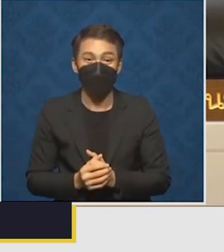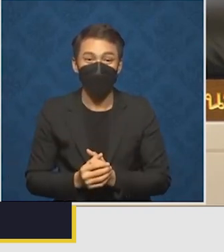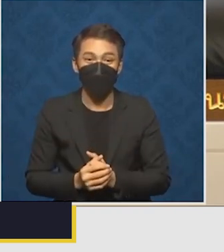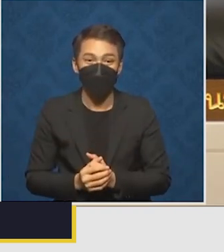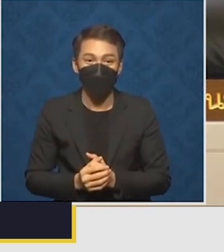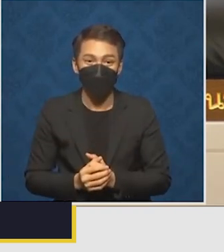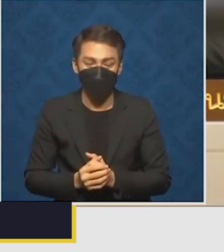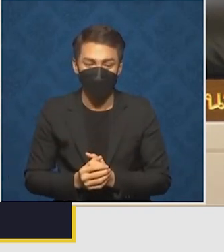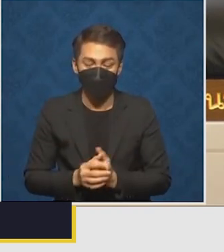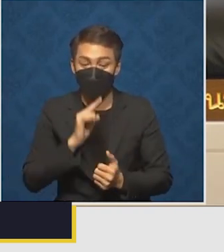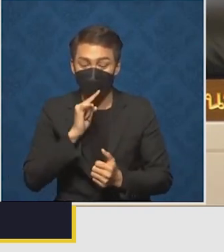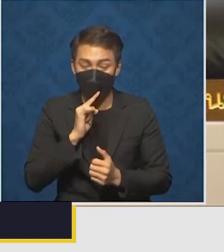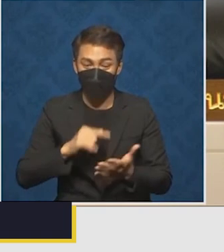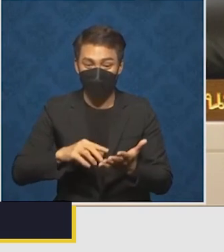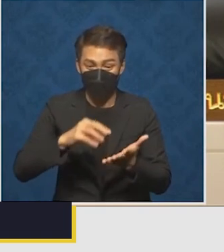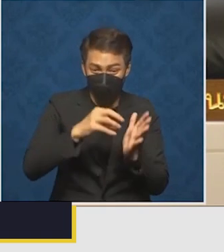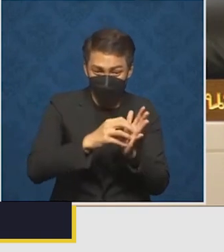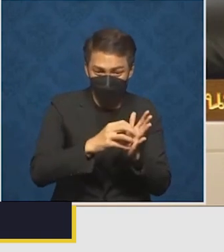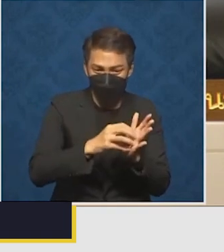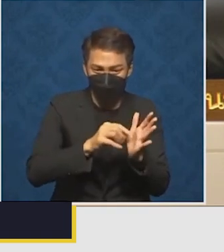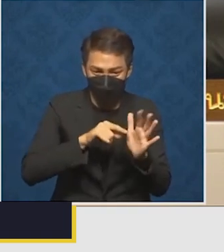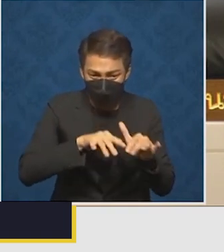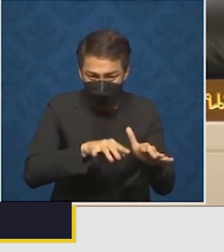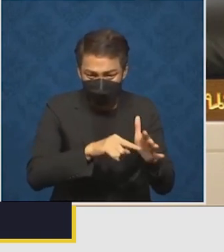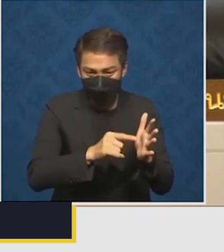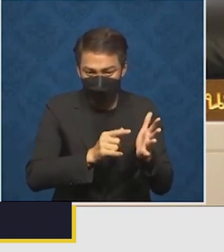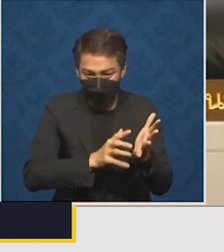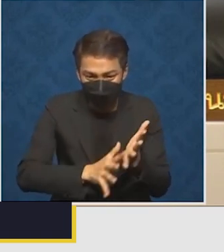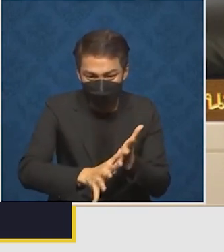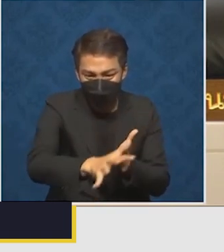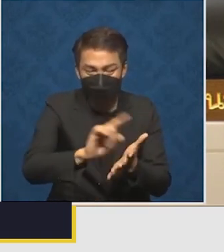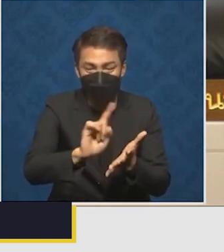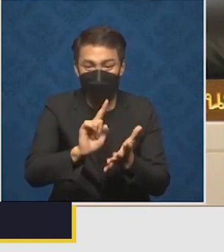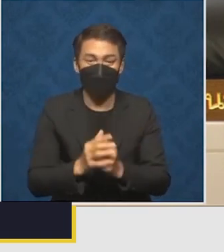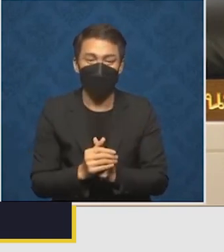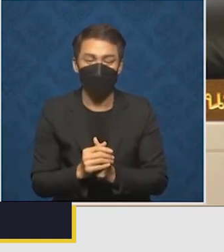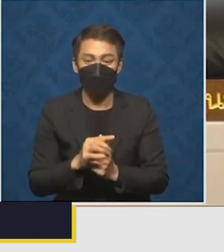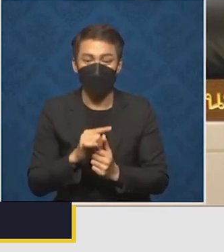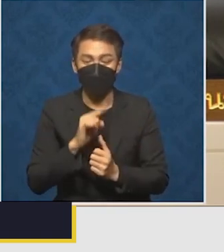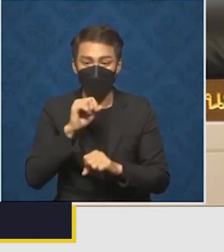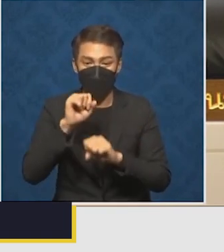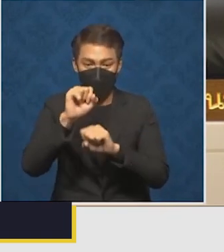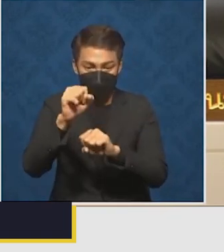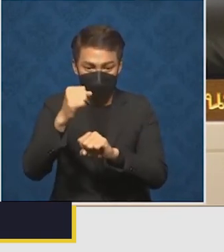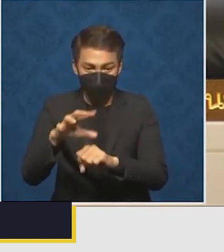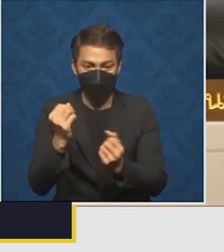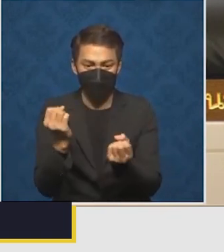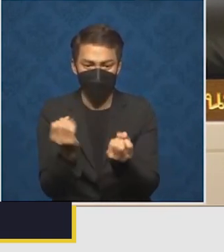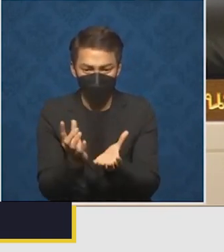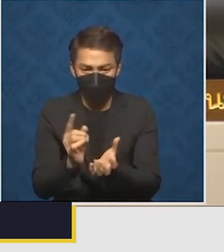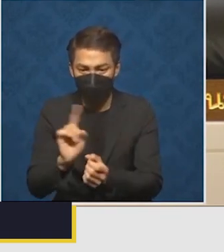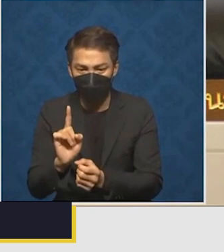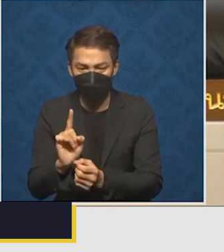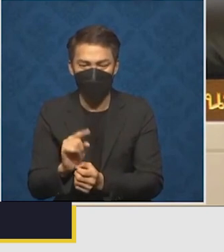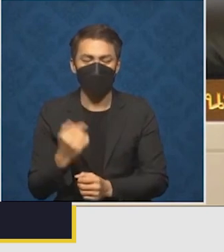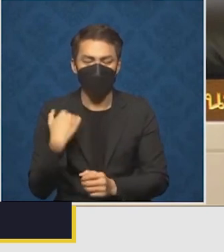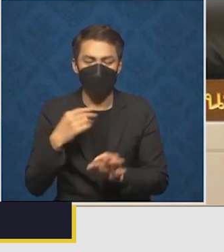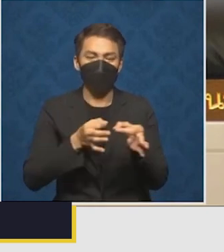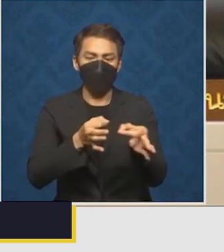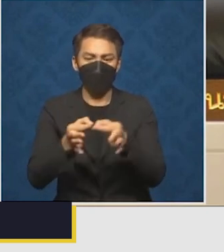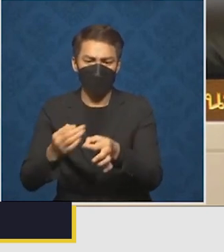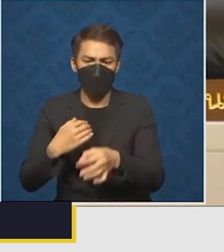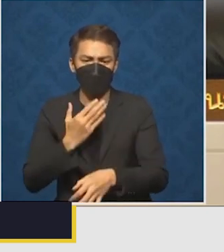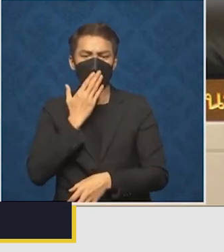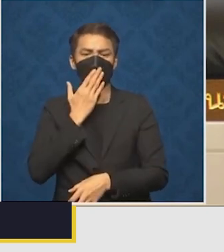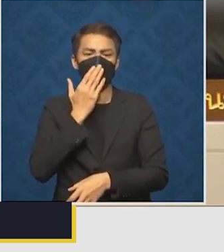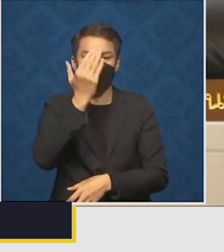มันคือทัศนคติแบบที่ไม่เปิดกว้างแล้วก็ยอมรับฟังนะคะทุกอย่างเนี่ยมันจะสามารถทำให้เข